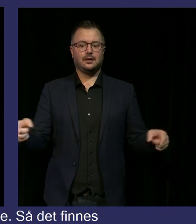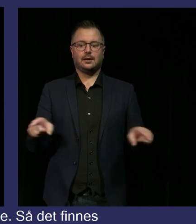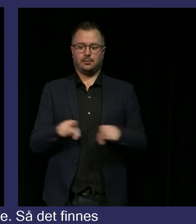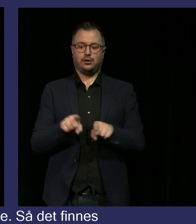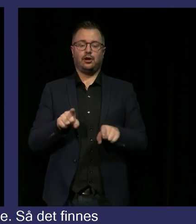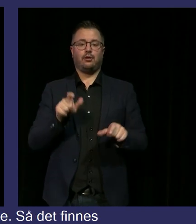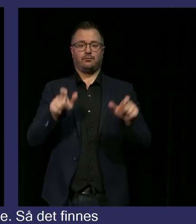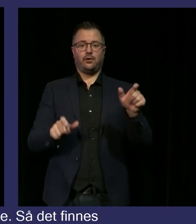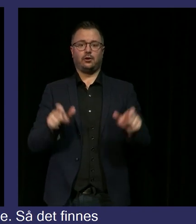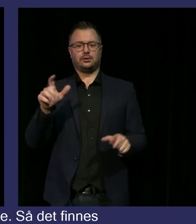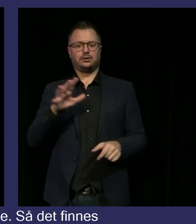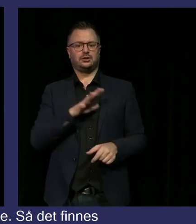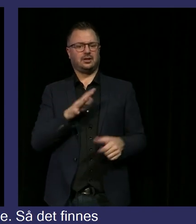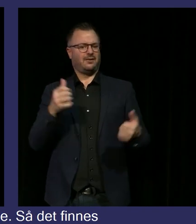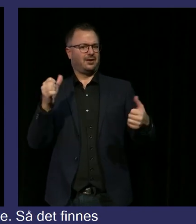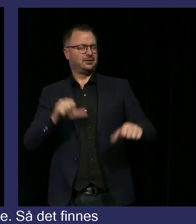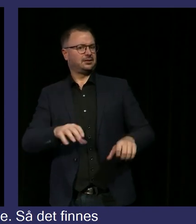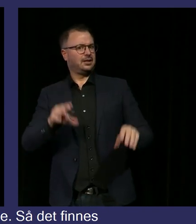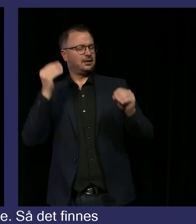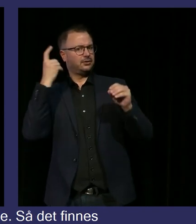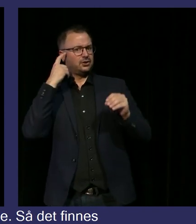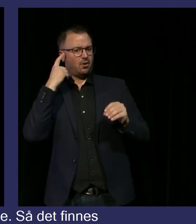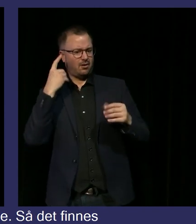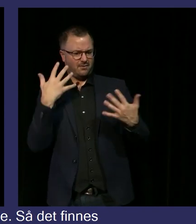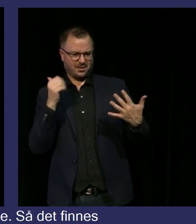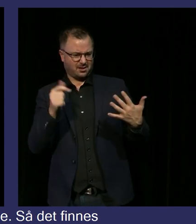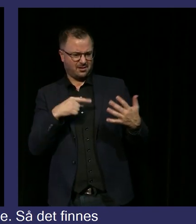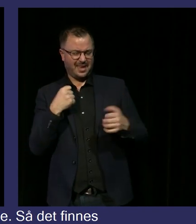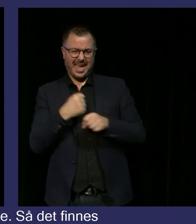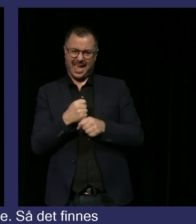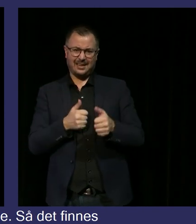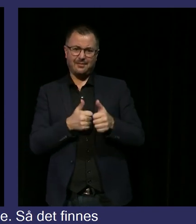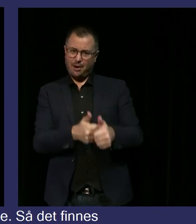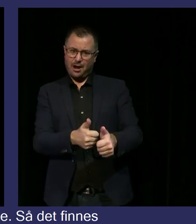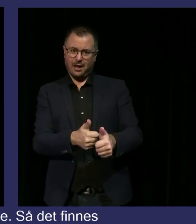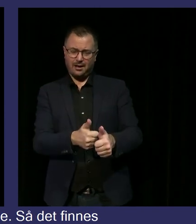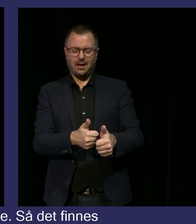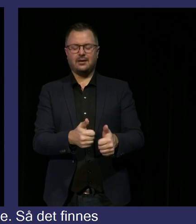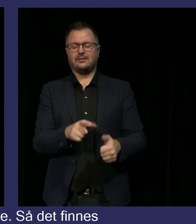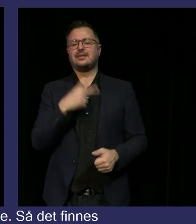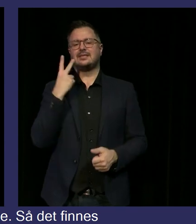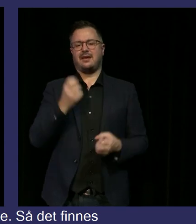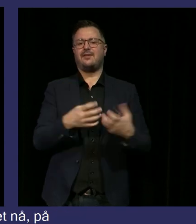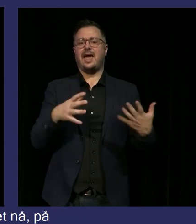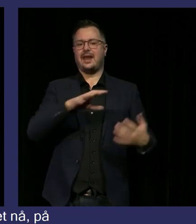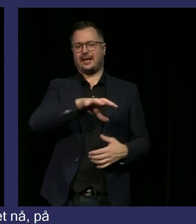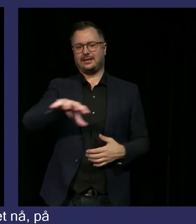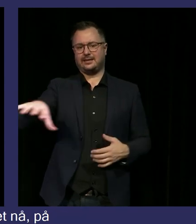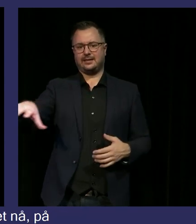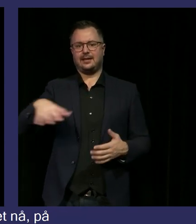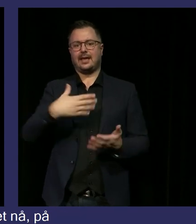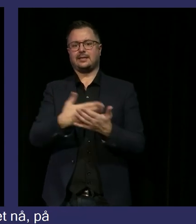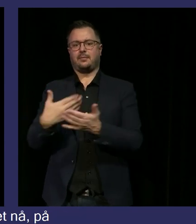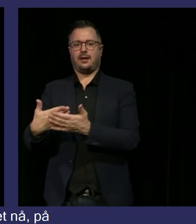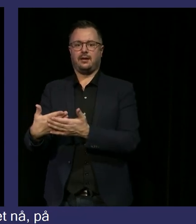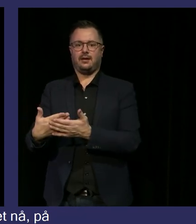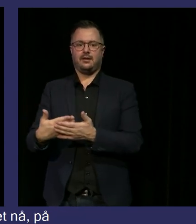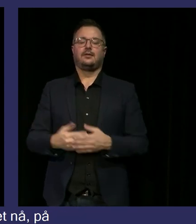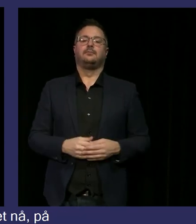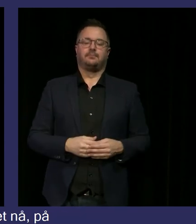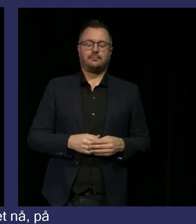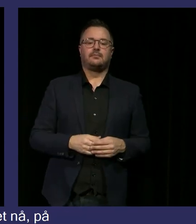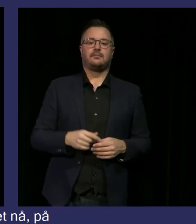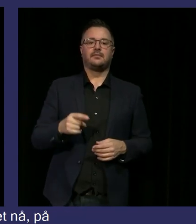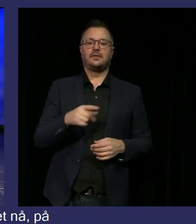vanskelig for folk å forstå hva skal vi egentlig følge. Så det finnes det mange eksempler på. Det beste eksempelet ser man jo kanskje det neste døgnet nå på, ja.